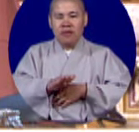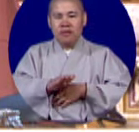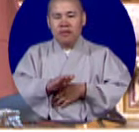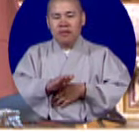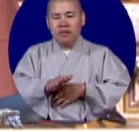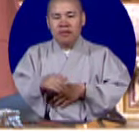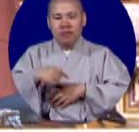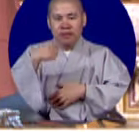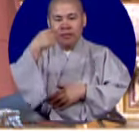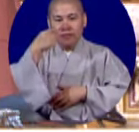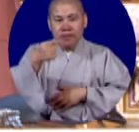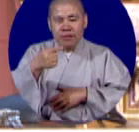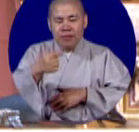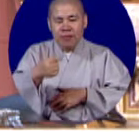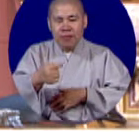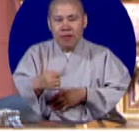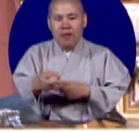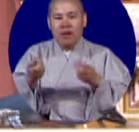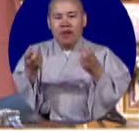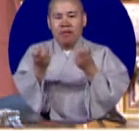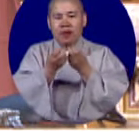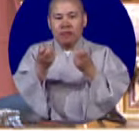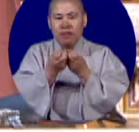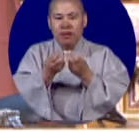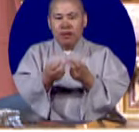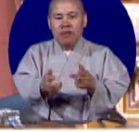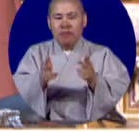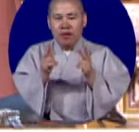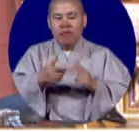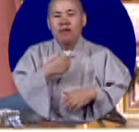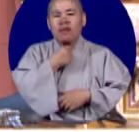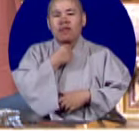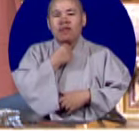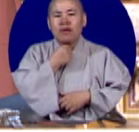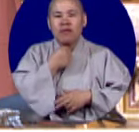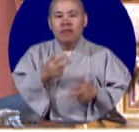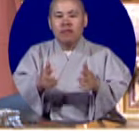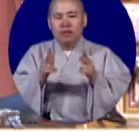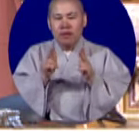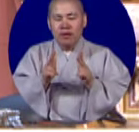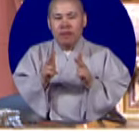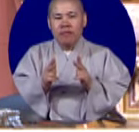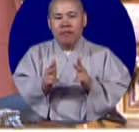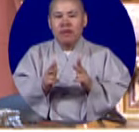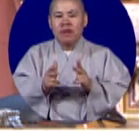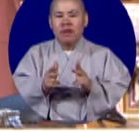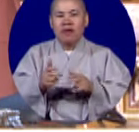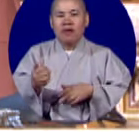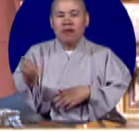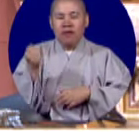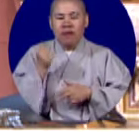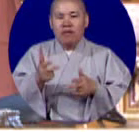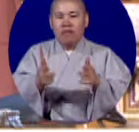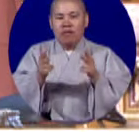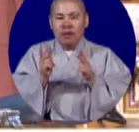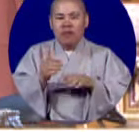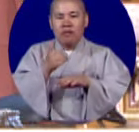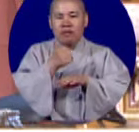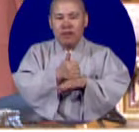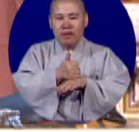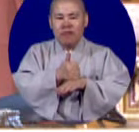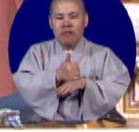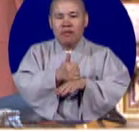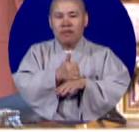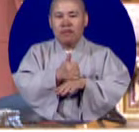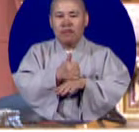그 다음에 방편바라밀, 원바라밀, 역바라밀, 마지막에 뭐죠?